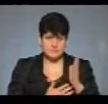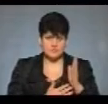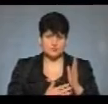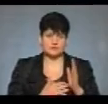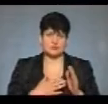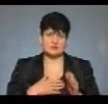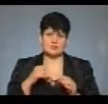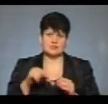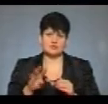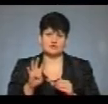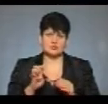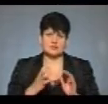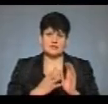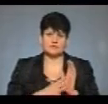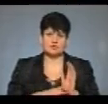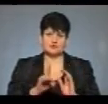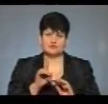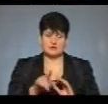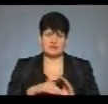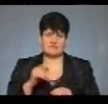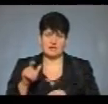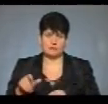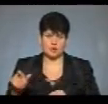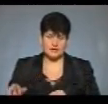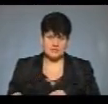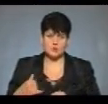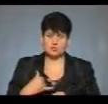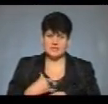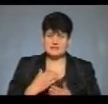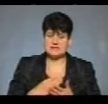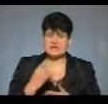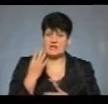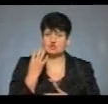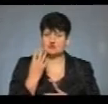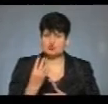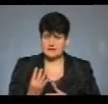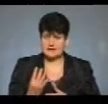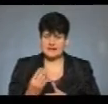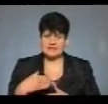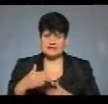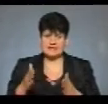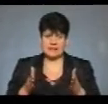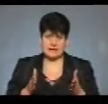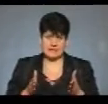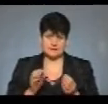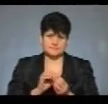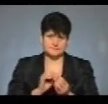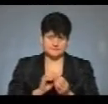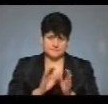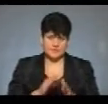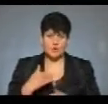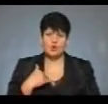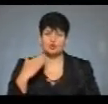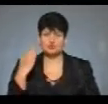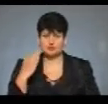нас 1491 виборець. У нас є 4 стаціонарних скриньки голосуючих